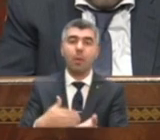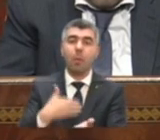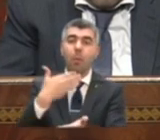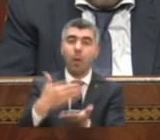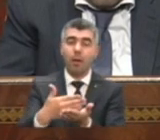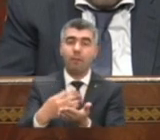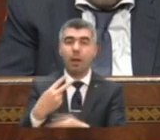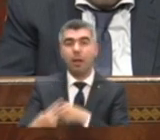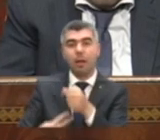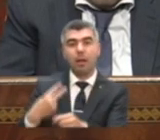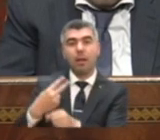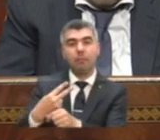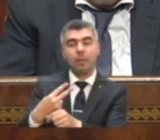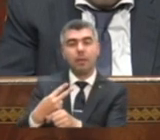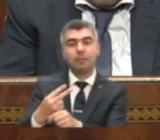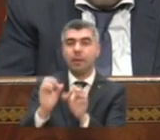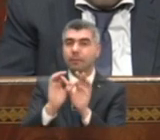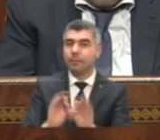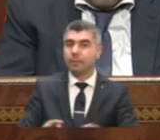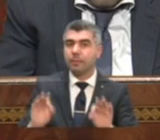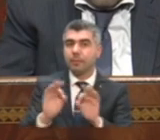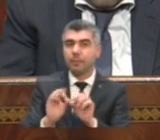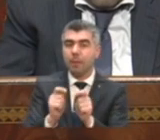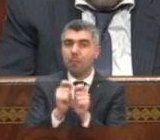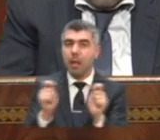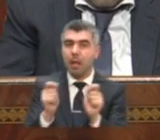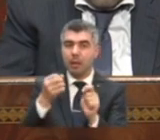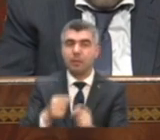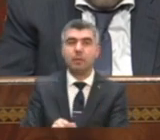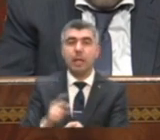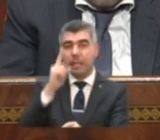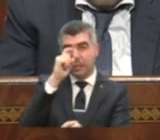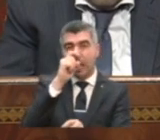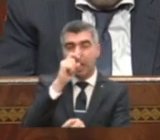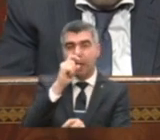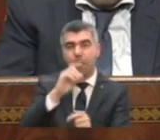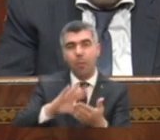لمدة سنتين، وبالرغم من الظروف الصعبة اللي